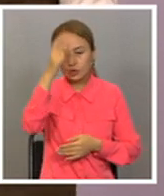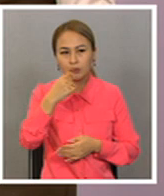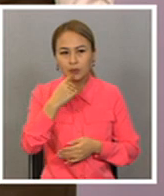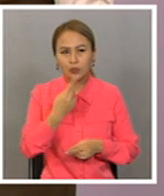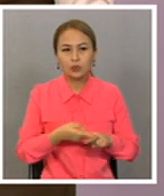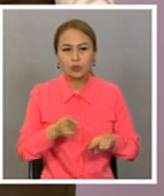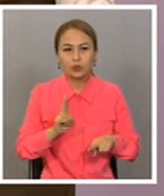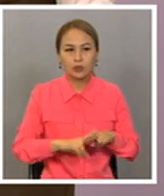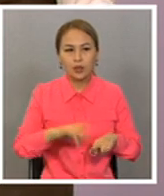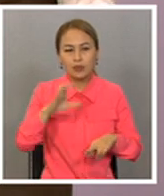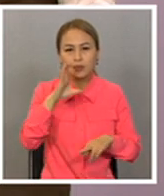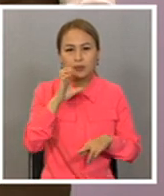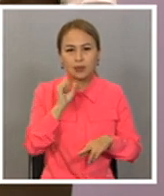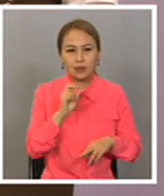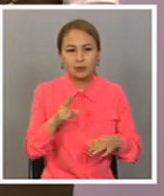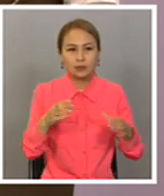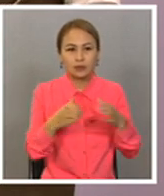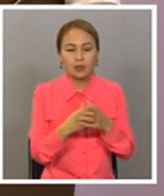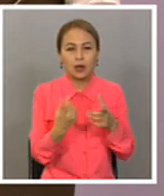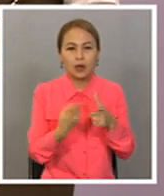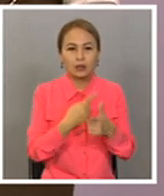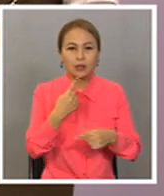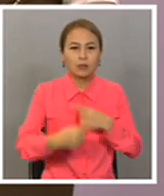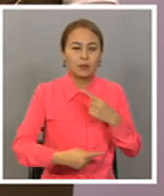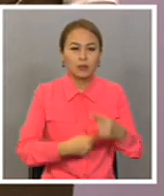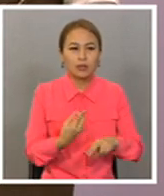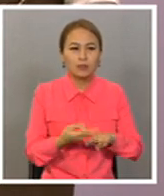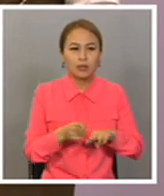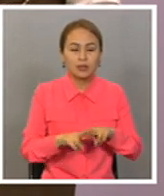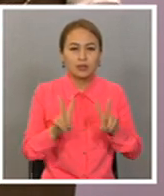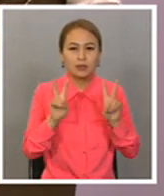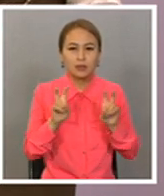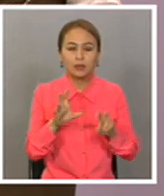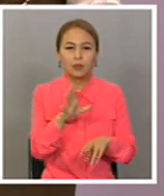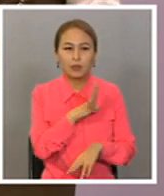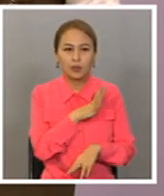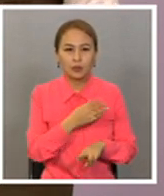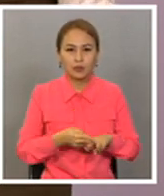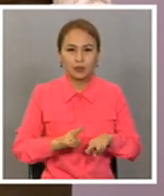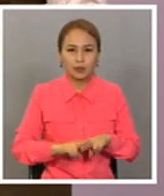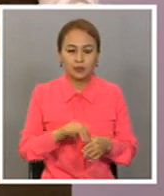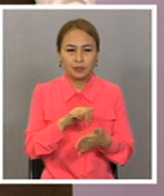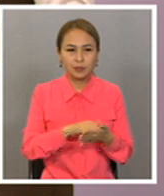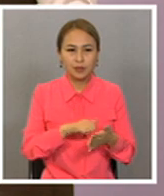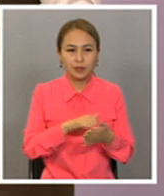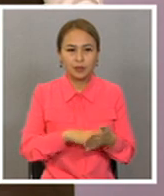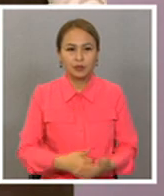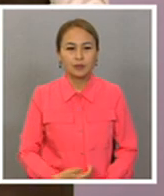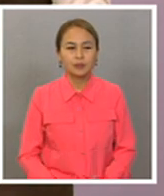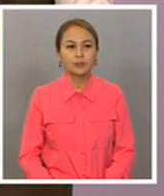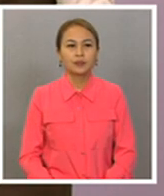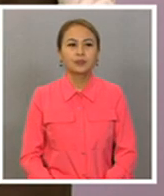Сондықтан сақтарды ата бабаларымыз деп айтатынымыз осыдан екен.